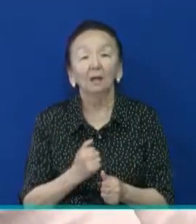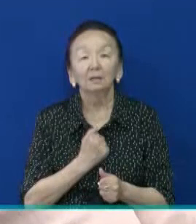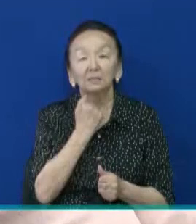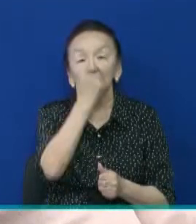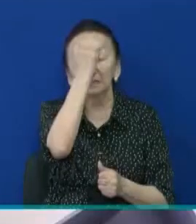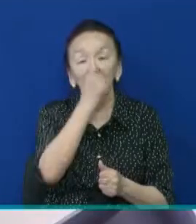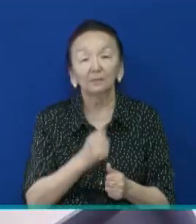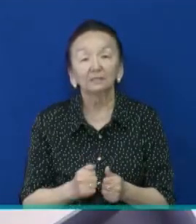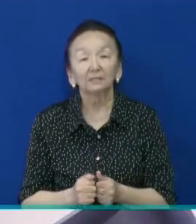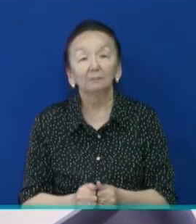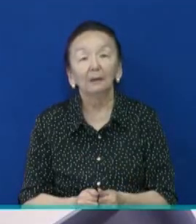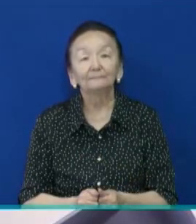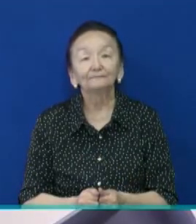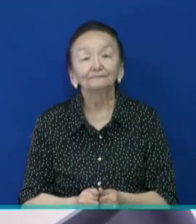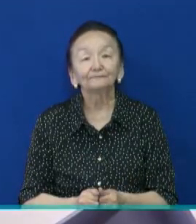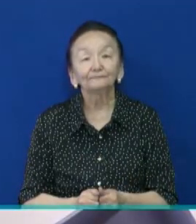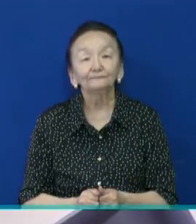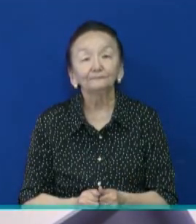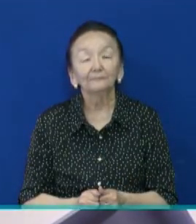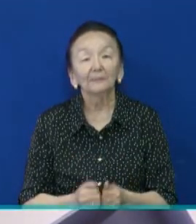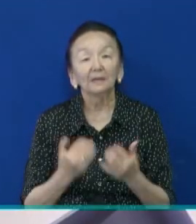свою благодарность.